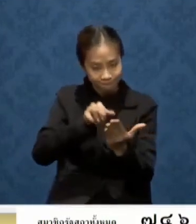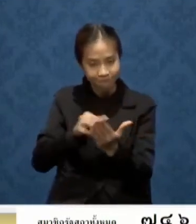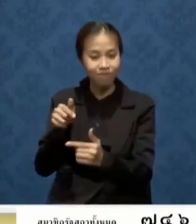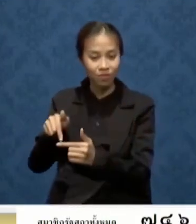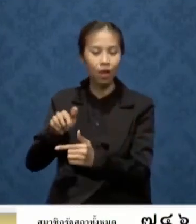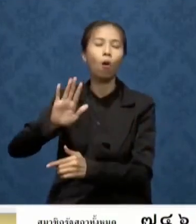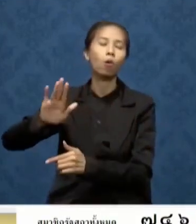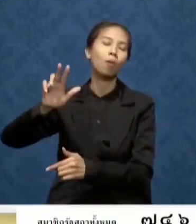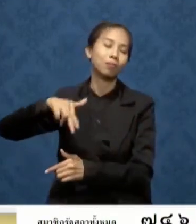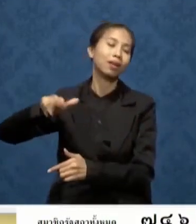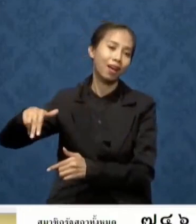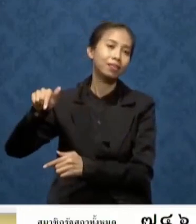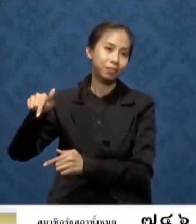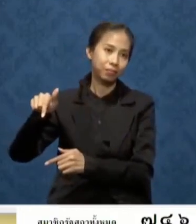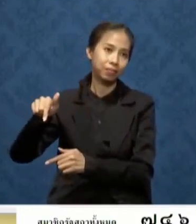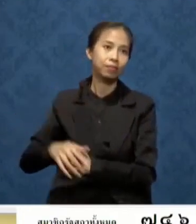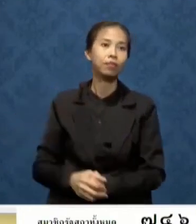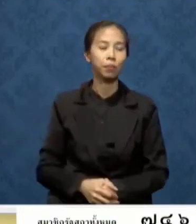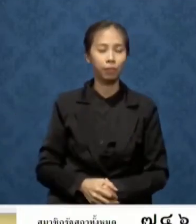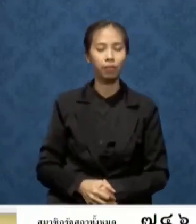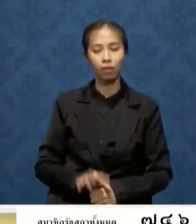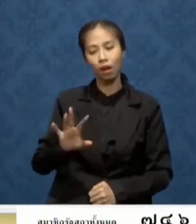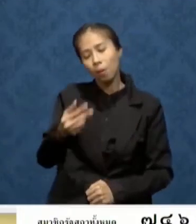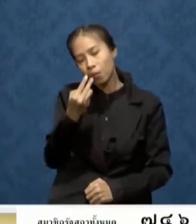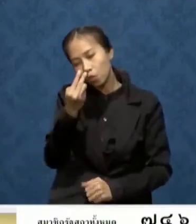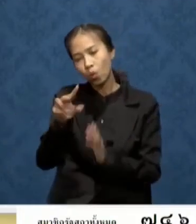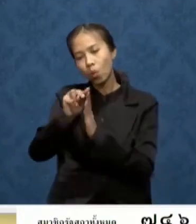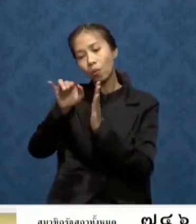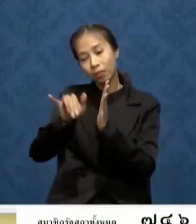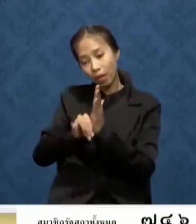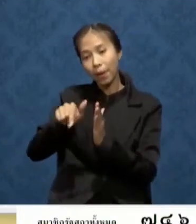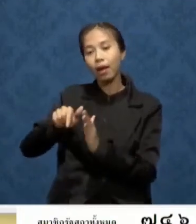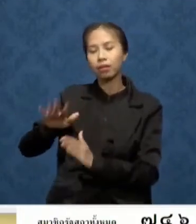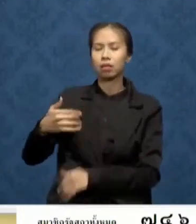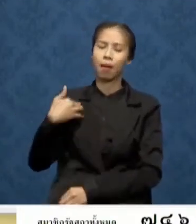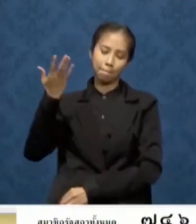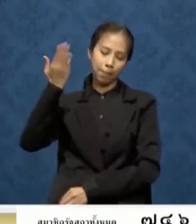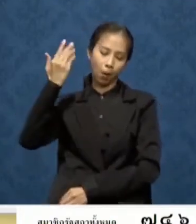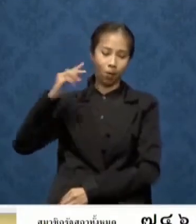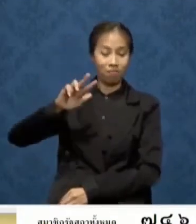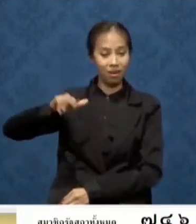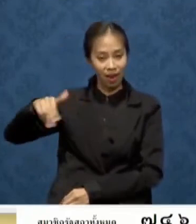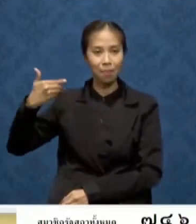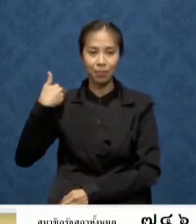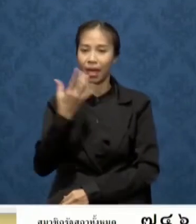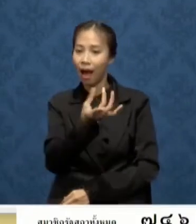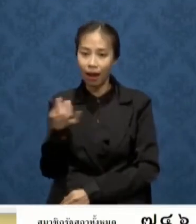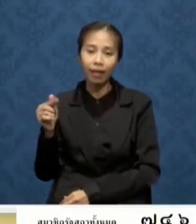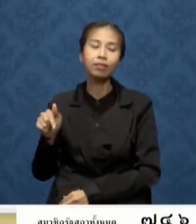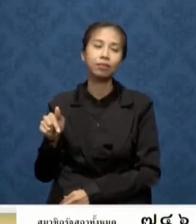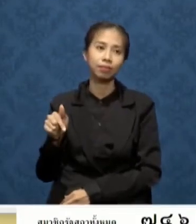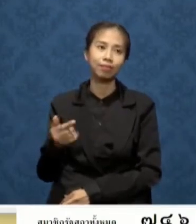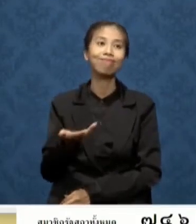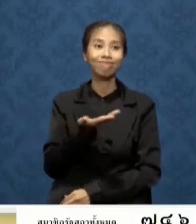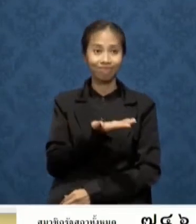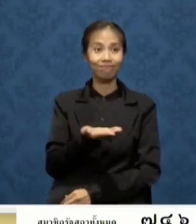ยแนนะครั เพระวิตพลองกท calam แบเบษเซตก่off่ตามไปดูครั วภักภัยไยโ instrumental อะไรเอาไ้บ้างก็ตาม